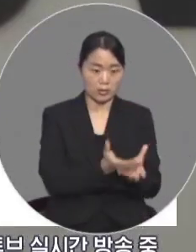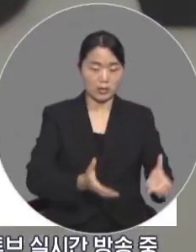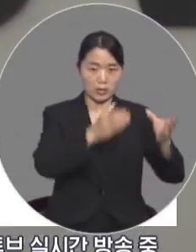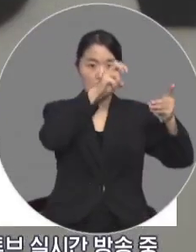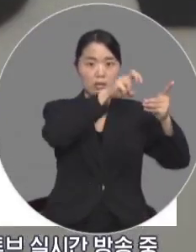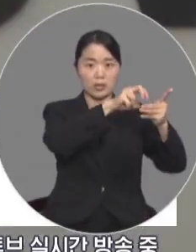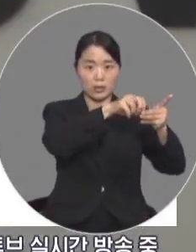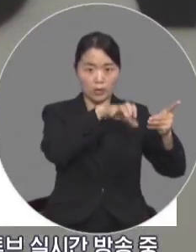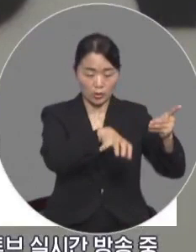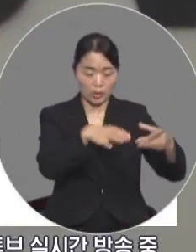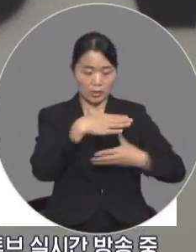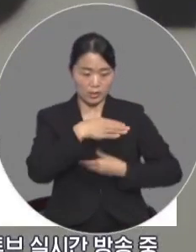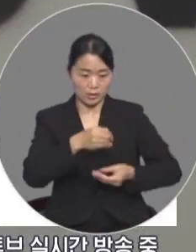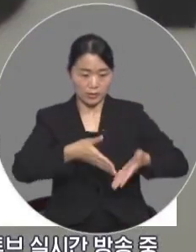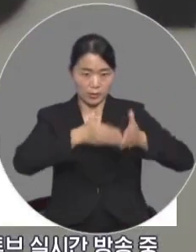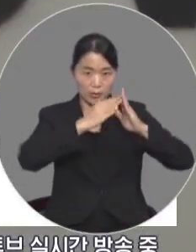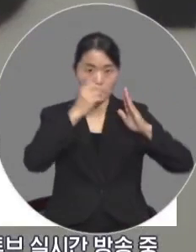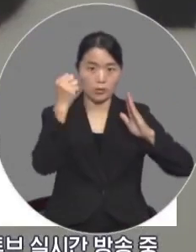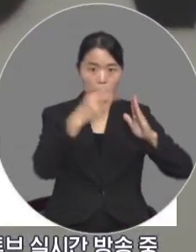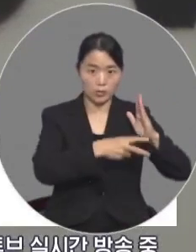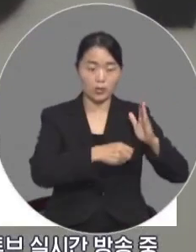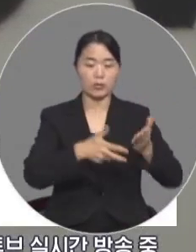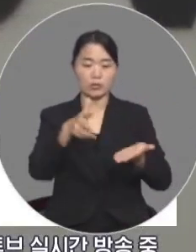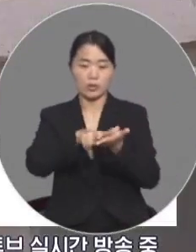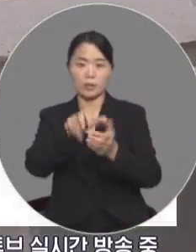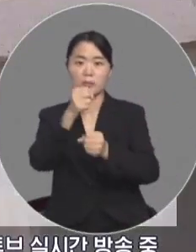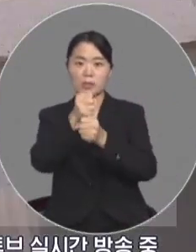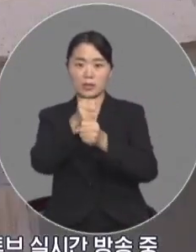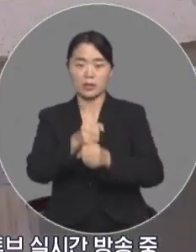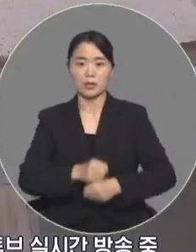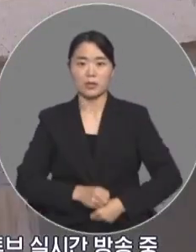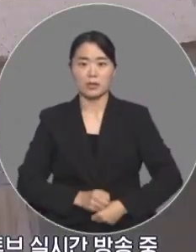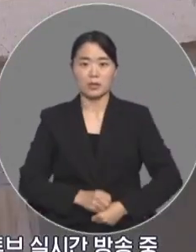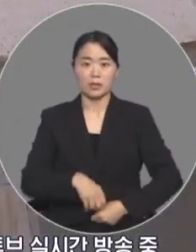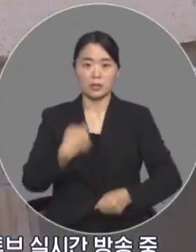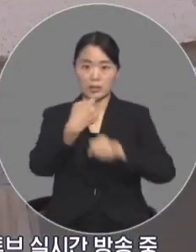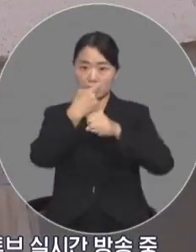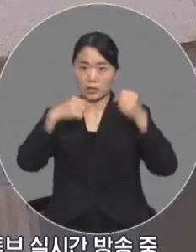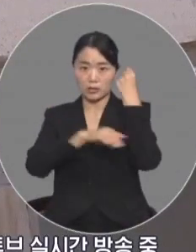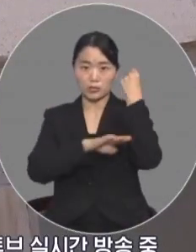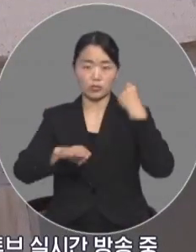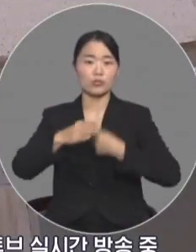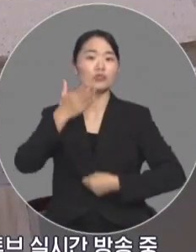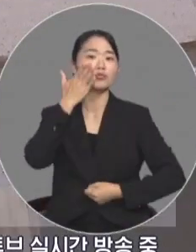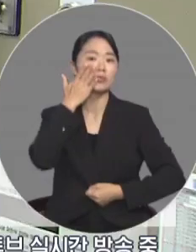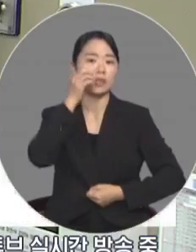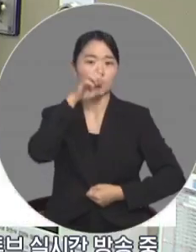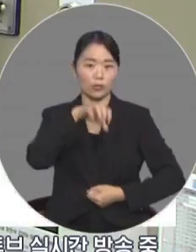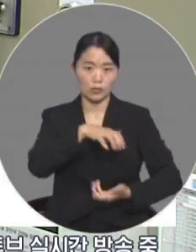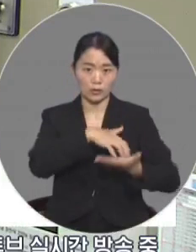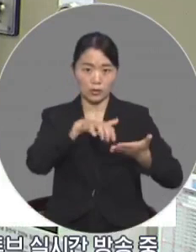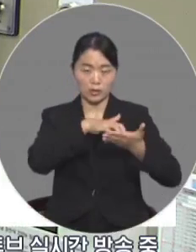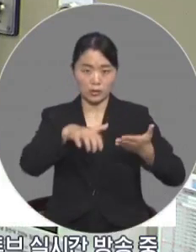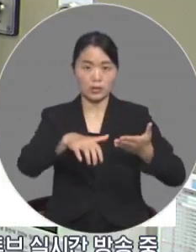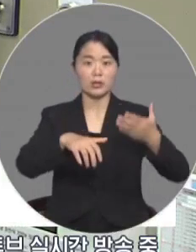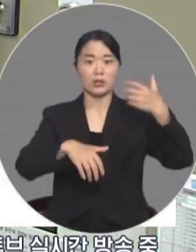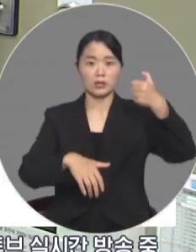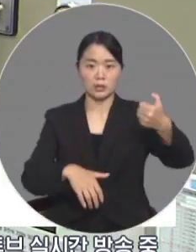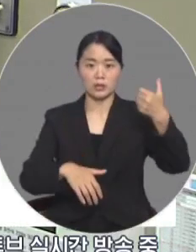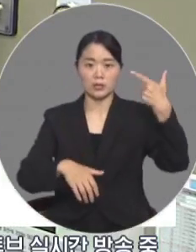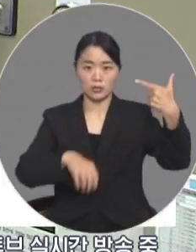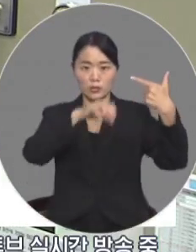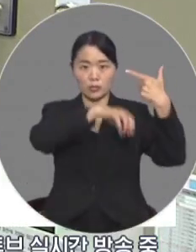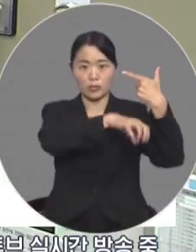방지 안전 설비 등을 포함한 조례를 제정하여. 지난해 기준 울산에 있는 ESS 관련 시설은 모두